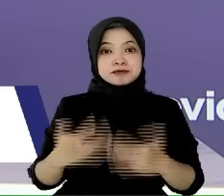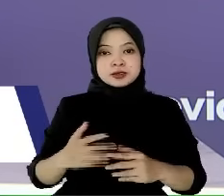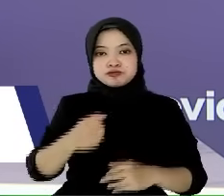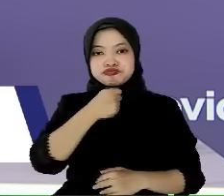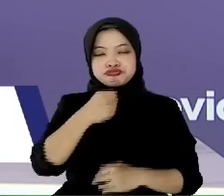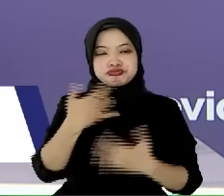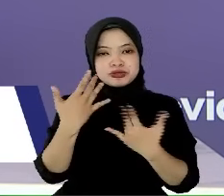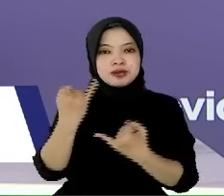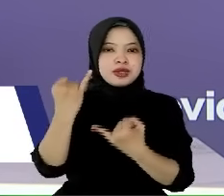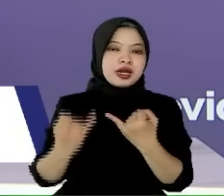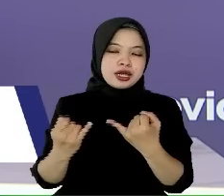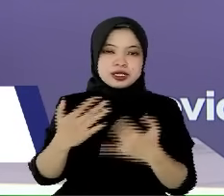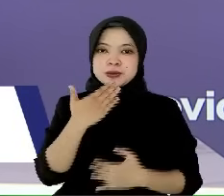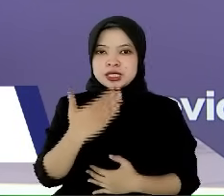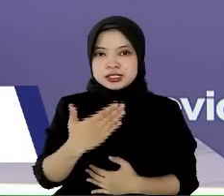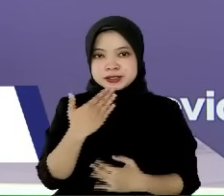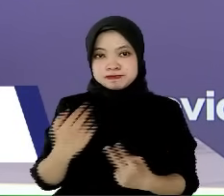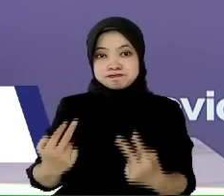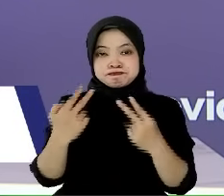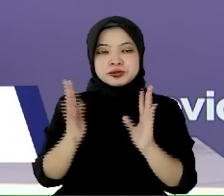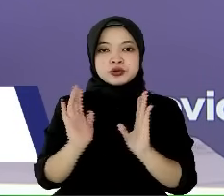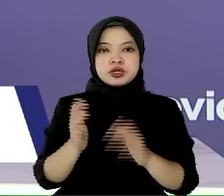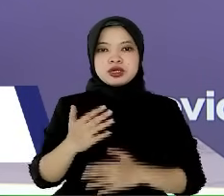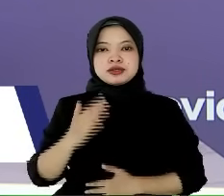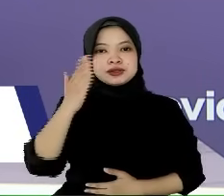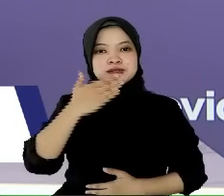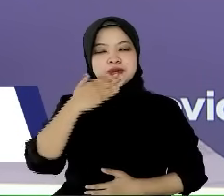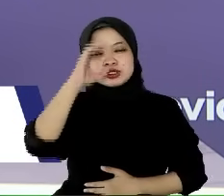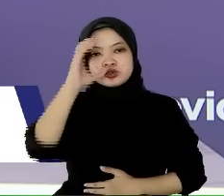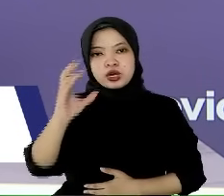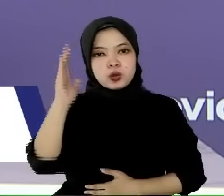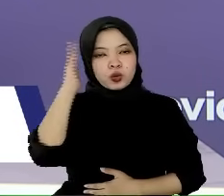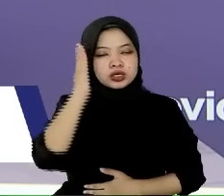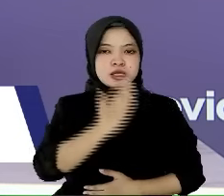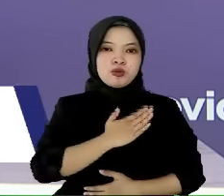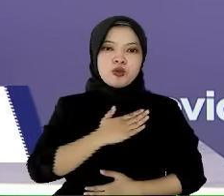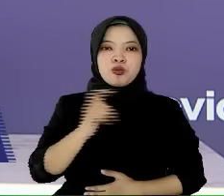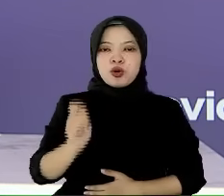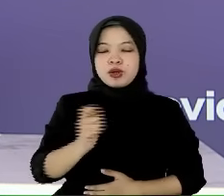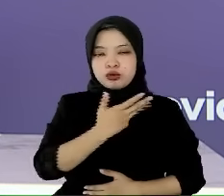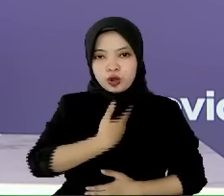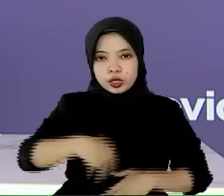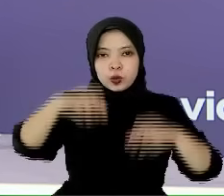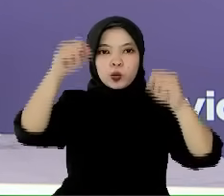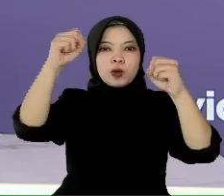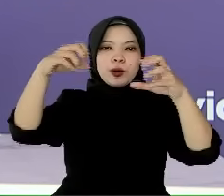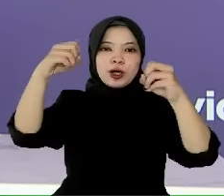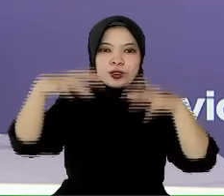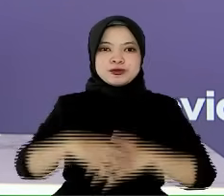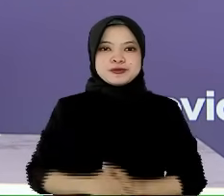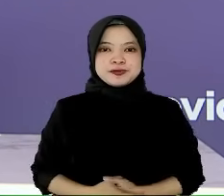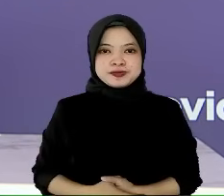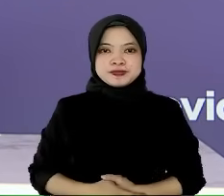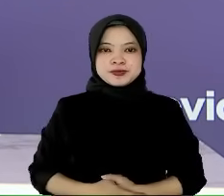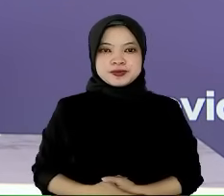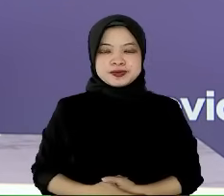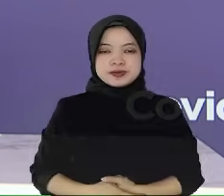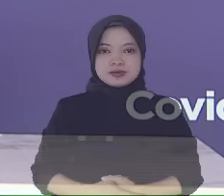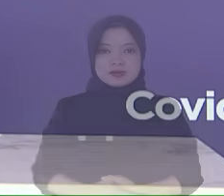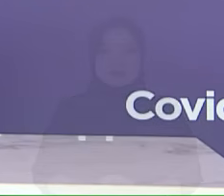berakhir konferensi pers. Terima kasih, selamat sore. Wassalamualaikum warahmatullahi